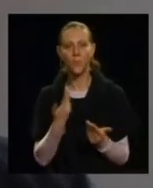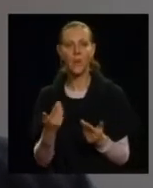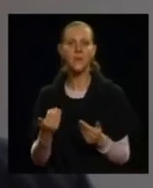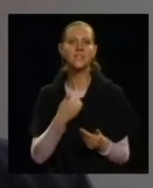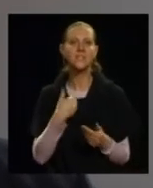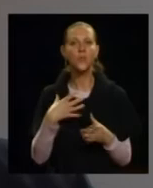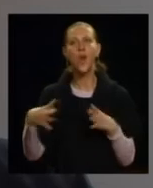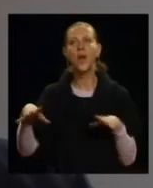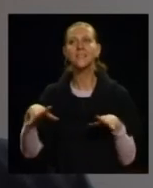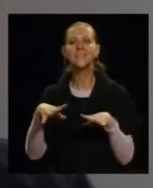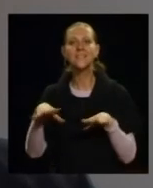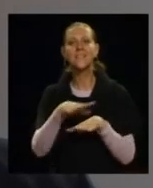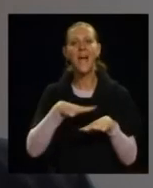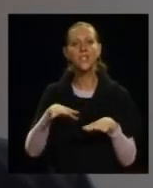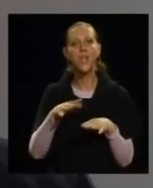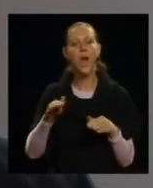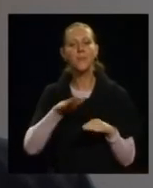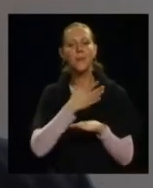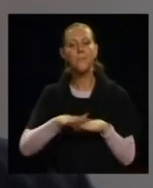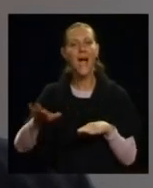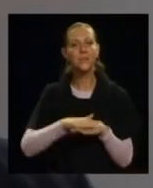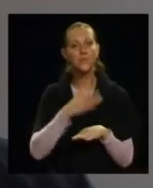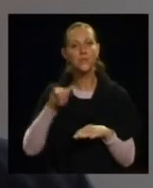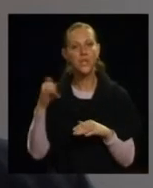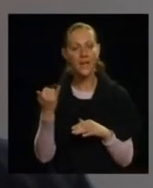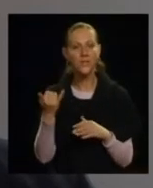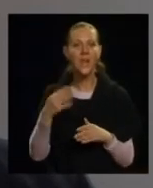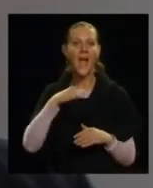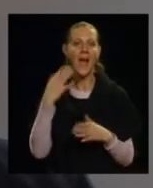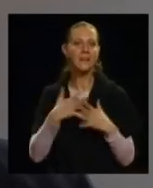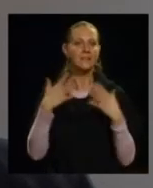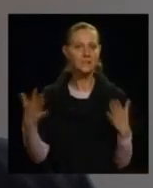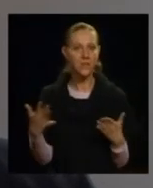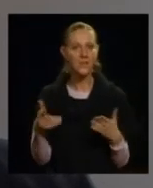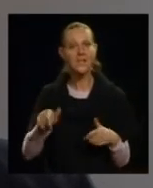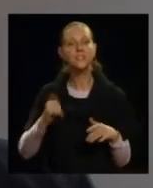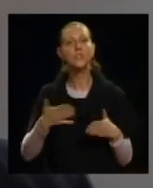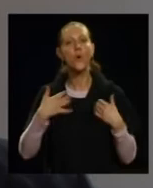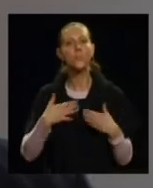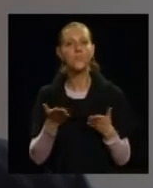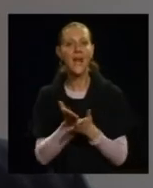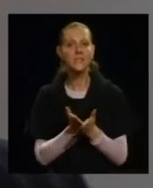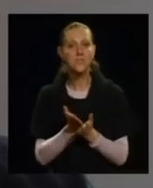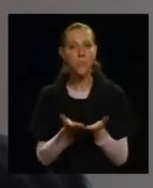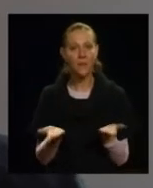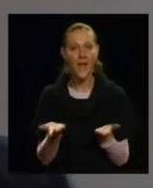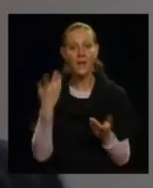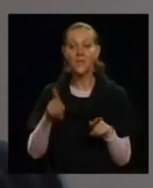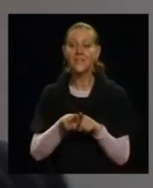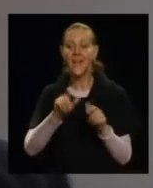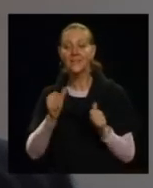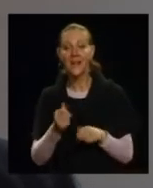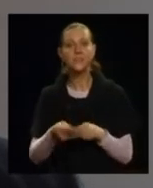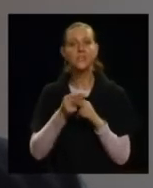iskola társadalmi beágyazottsága az tulajdonképpen elég nagy, és hát az is örömünkre szolgál, hogyha ilyen